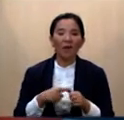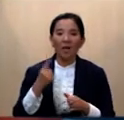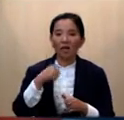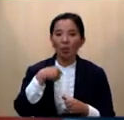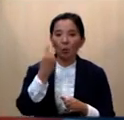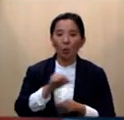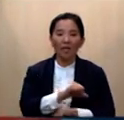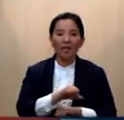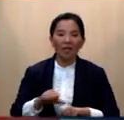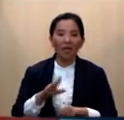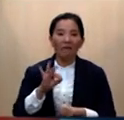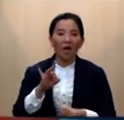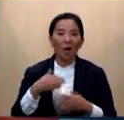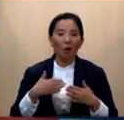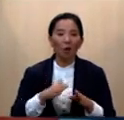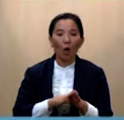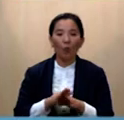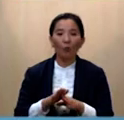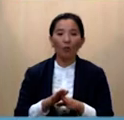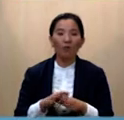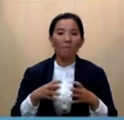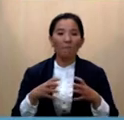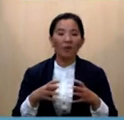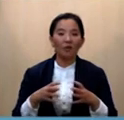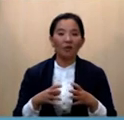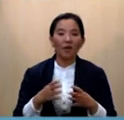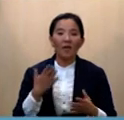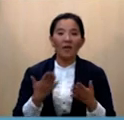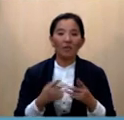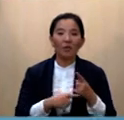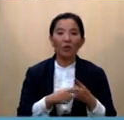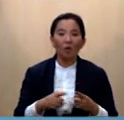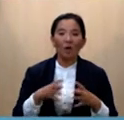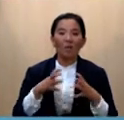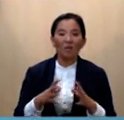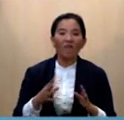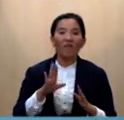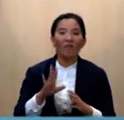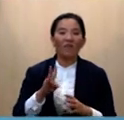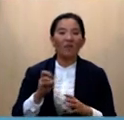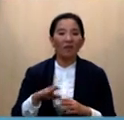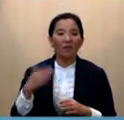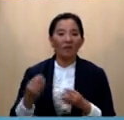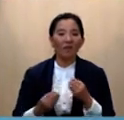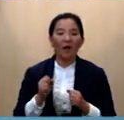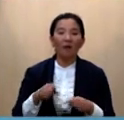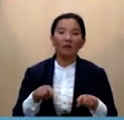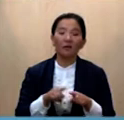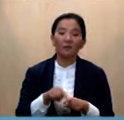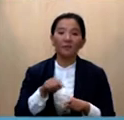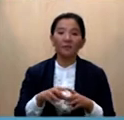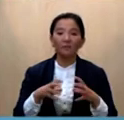линию или линию ворот полностью мяч если пересек тогда мяч вне игры а так мяч